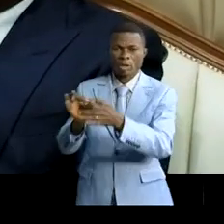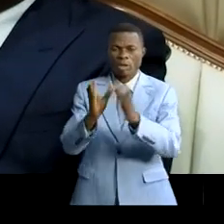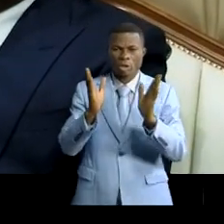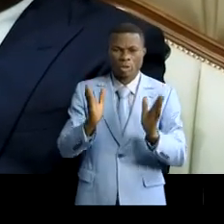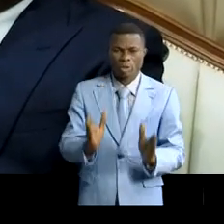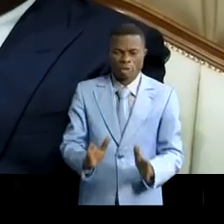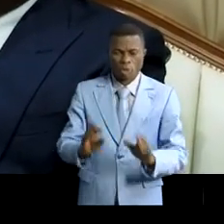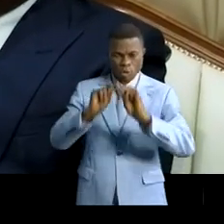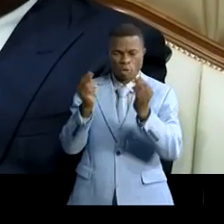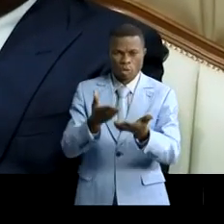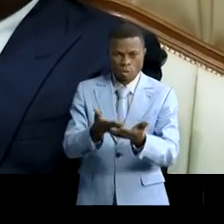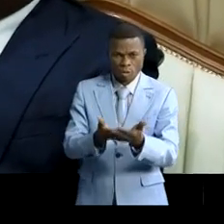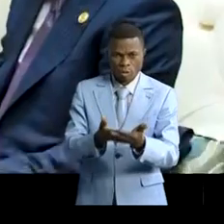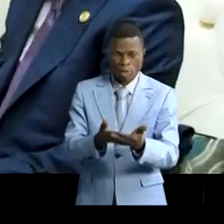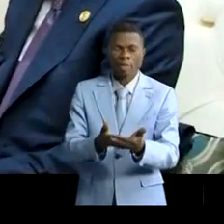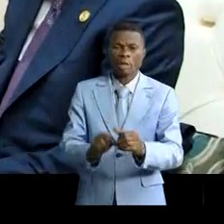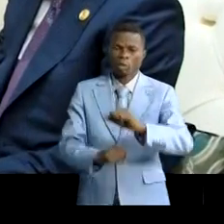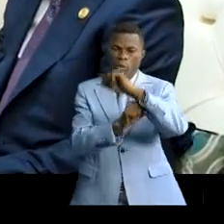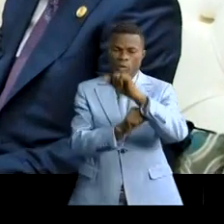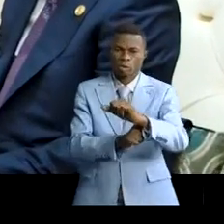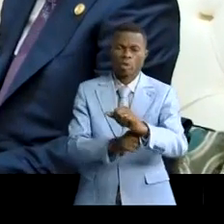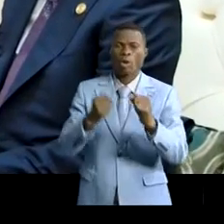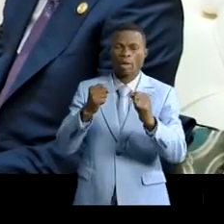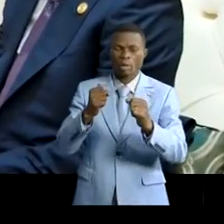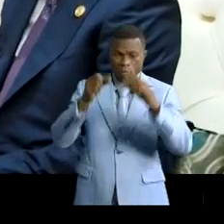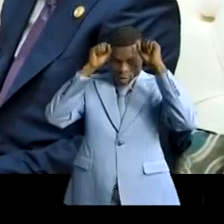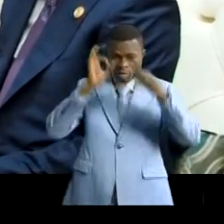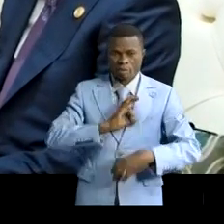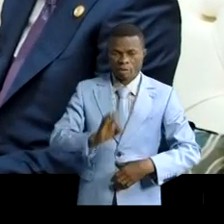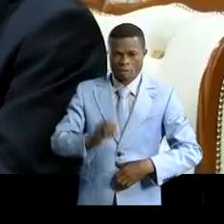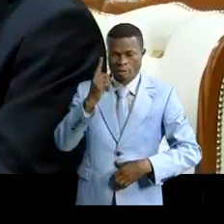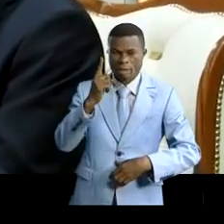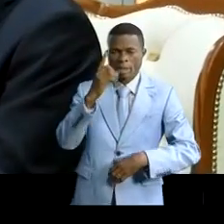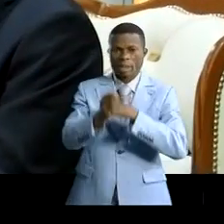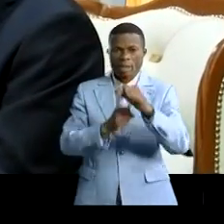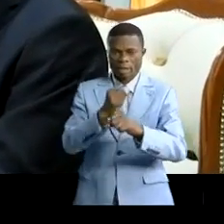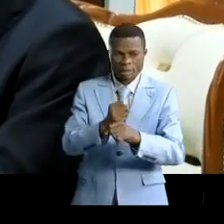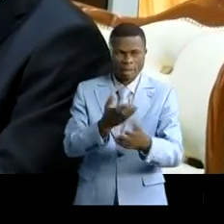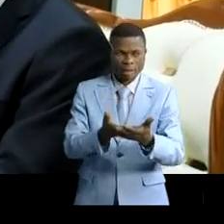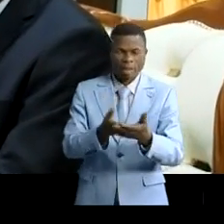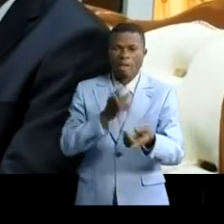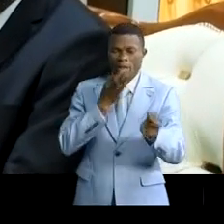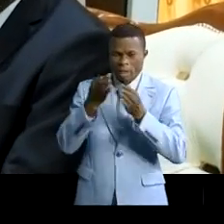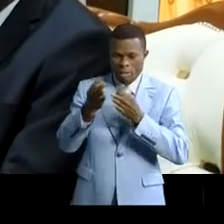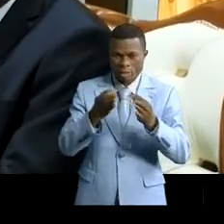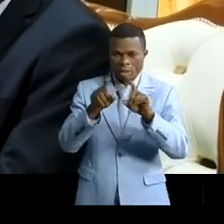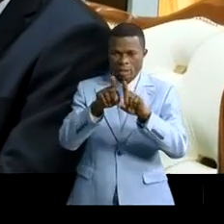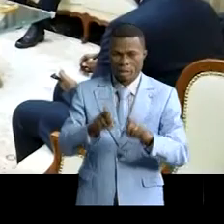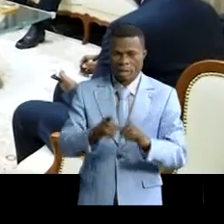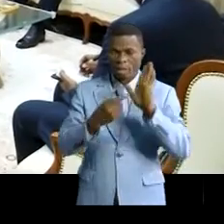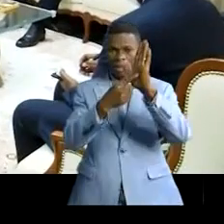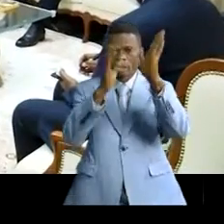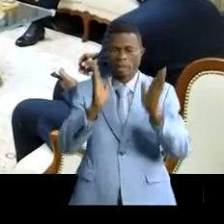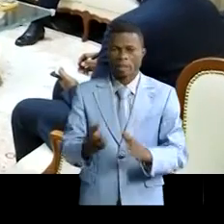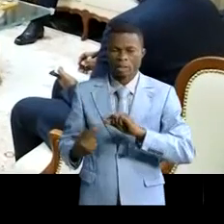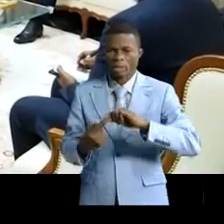chargé d'accompagner la mandature du chef de l'État à la présidence de l'Union africaine, le professeur Toumba Luaba, et la représentante